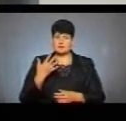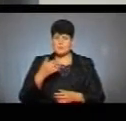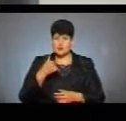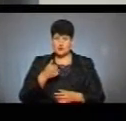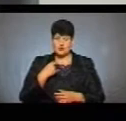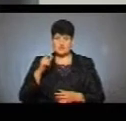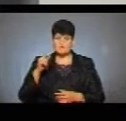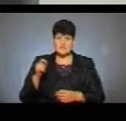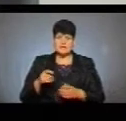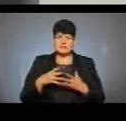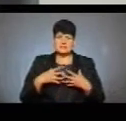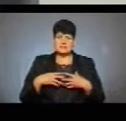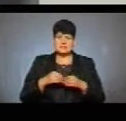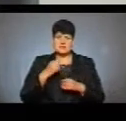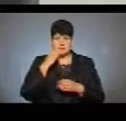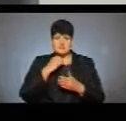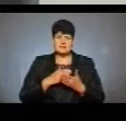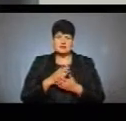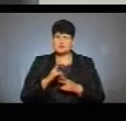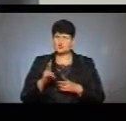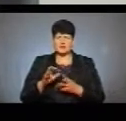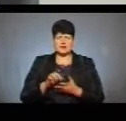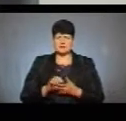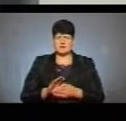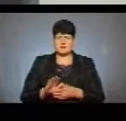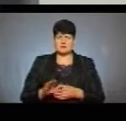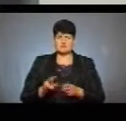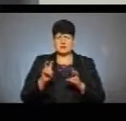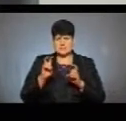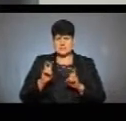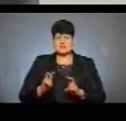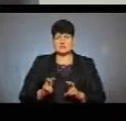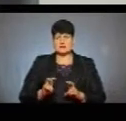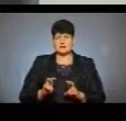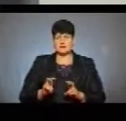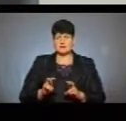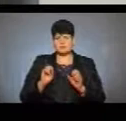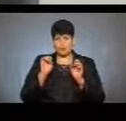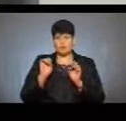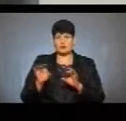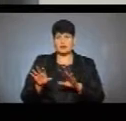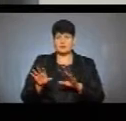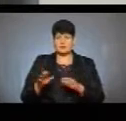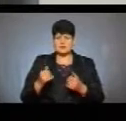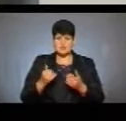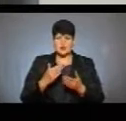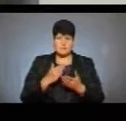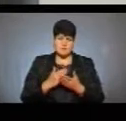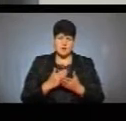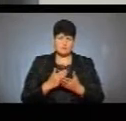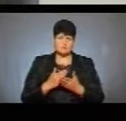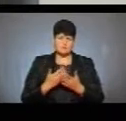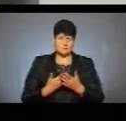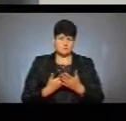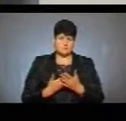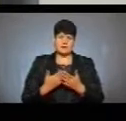сім'ями ветеранів досі ніхто не займається. Вони досі сидять на призволяще покинуті. Ми зараз маємо картину,